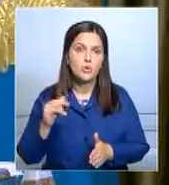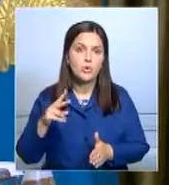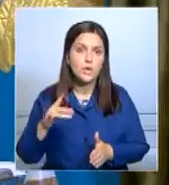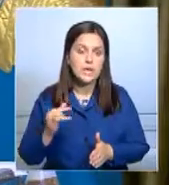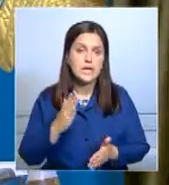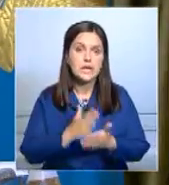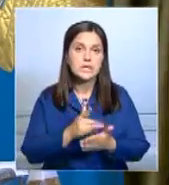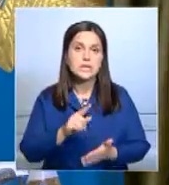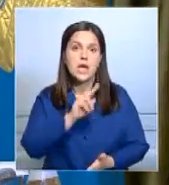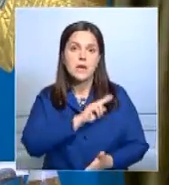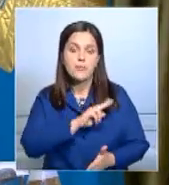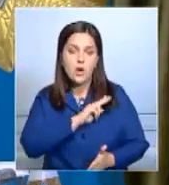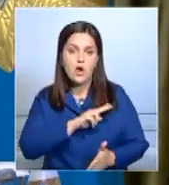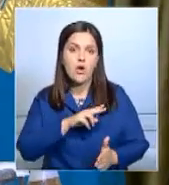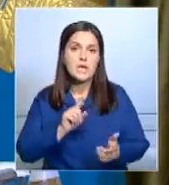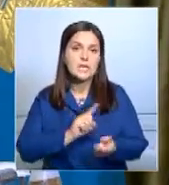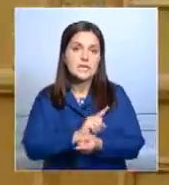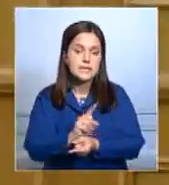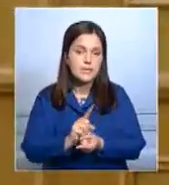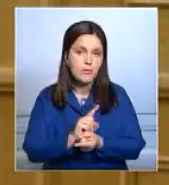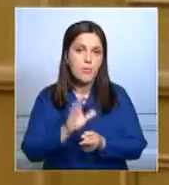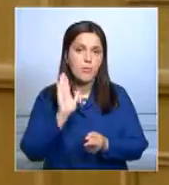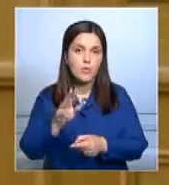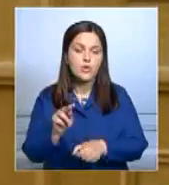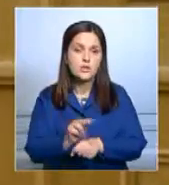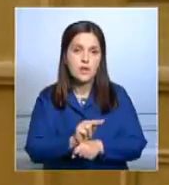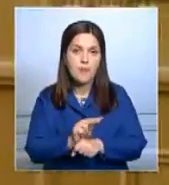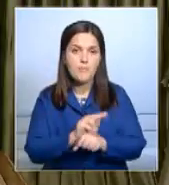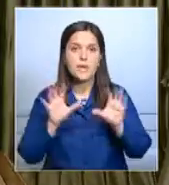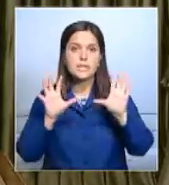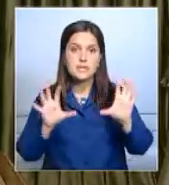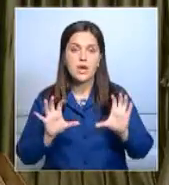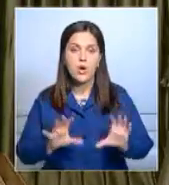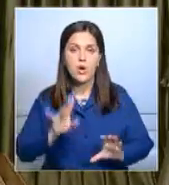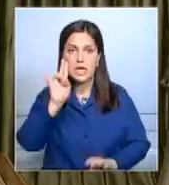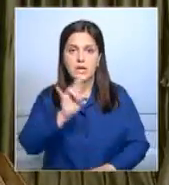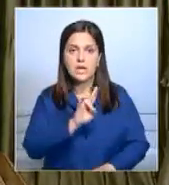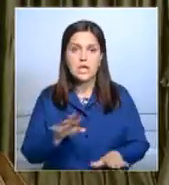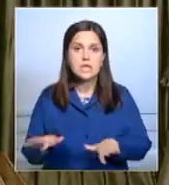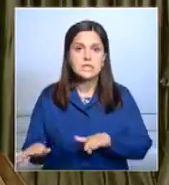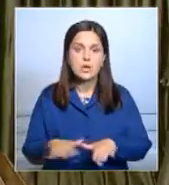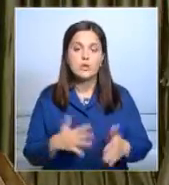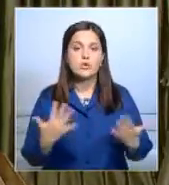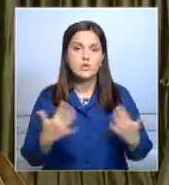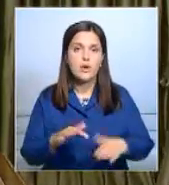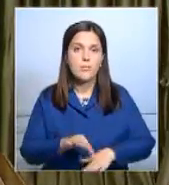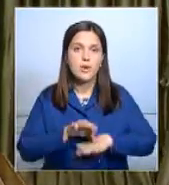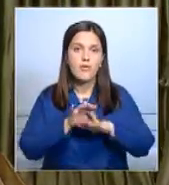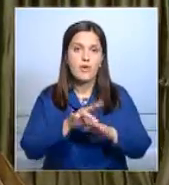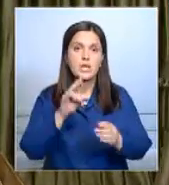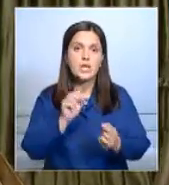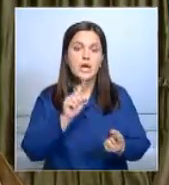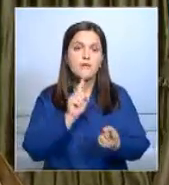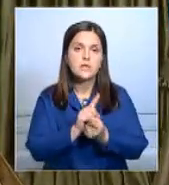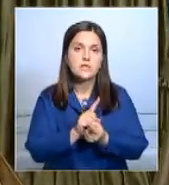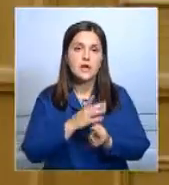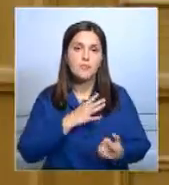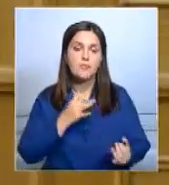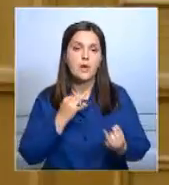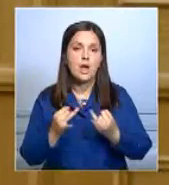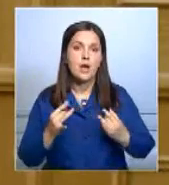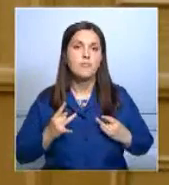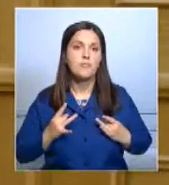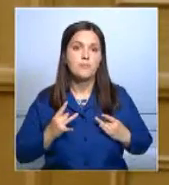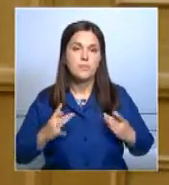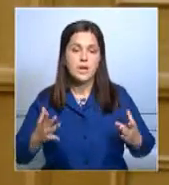Мухамедиуллы, работа по внесению системных изменений в законодательство о религиозной деятельности уже проводится. На